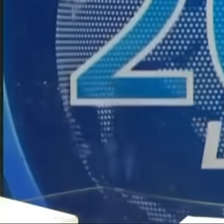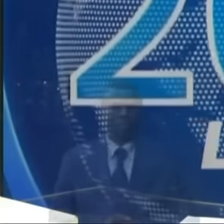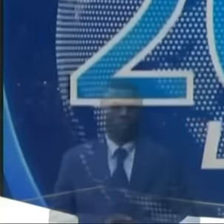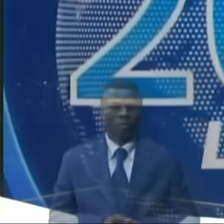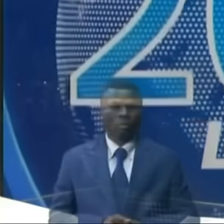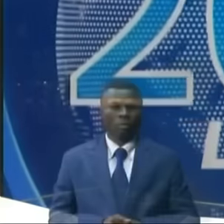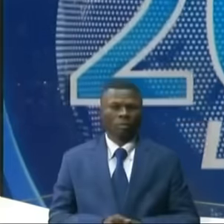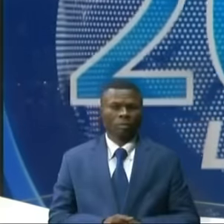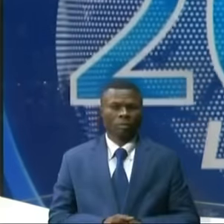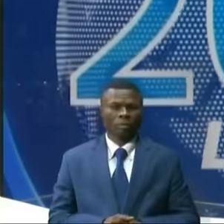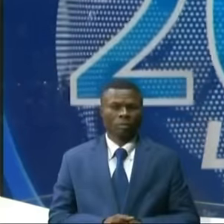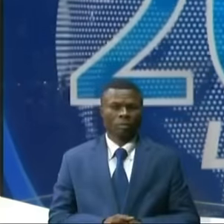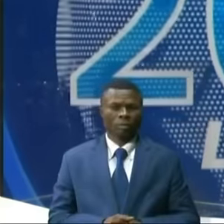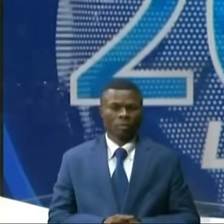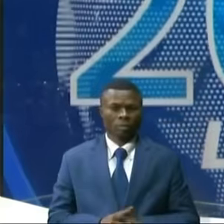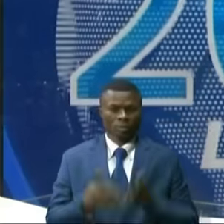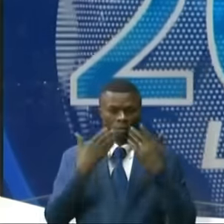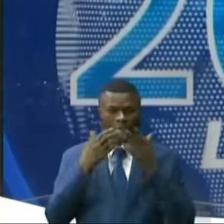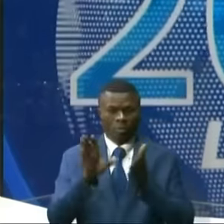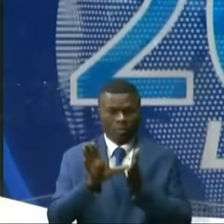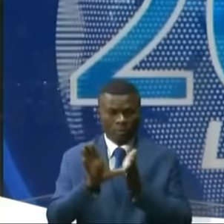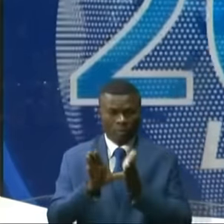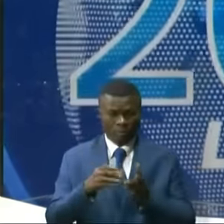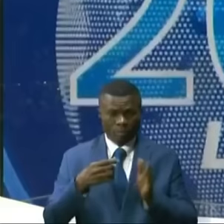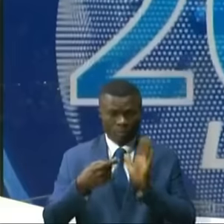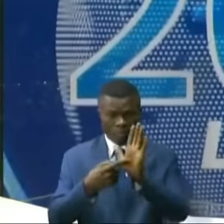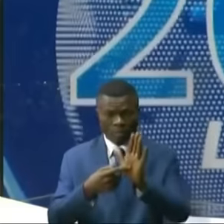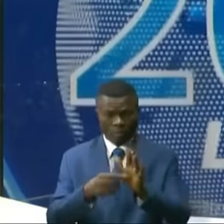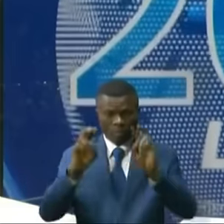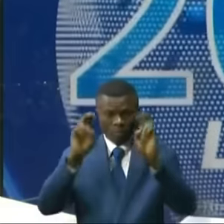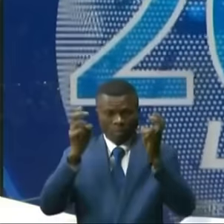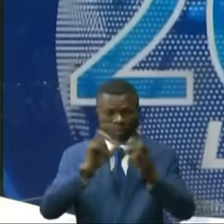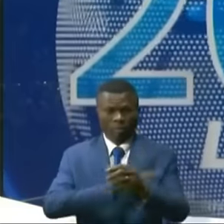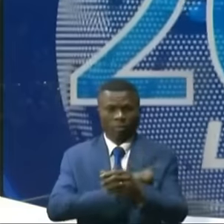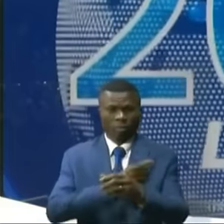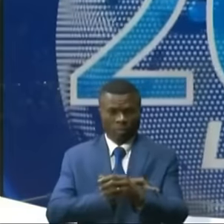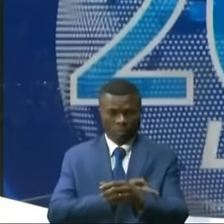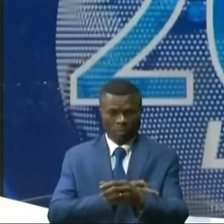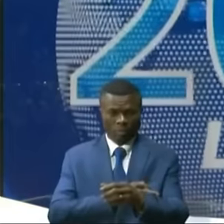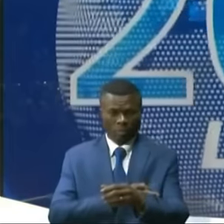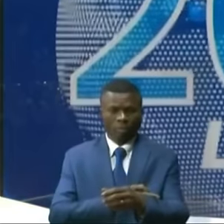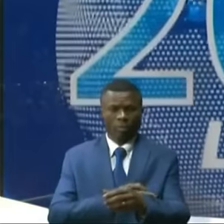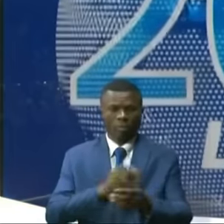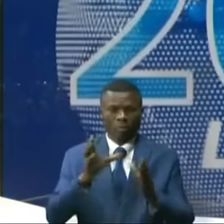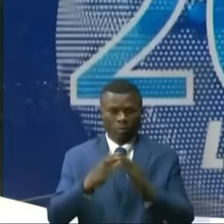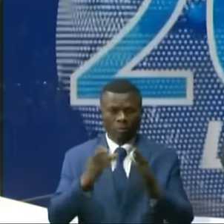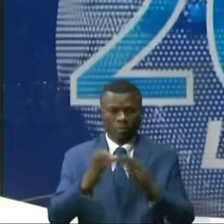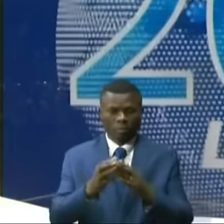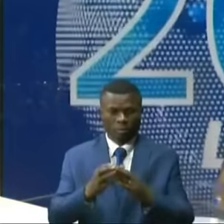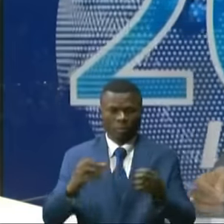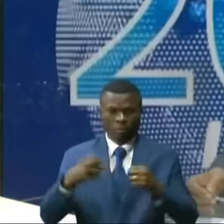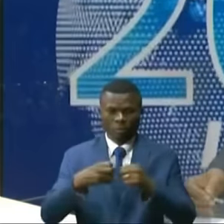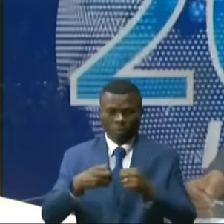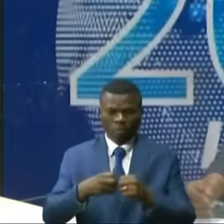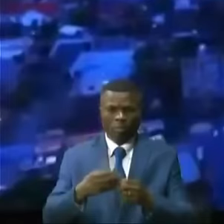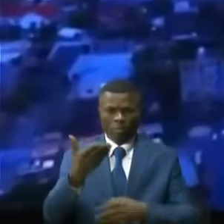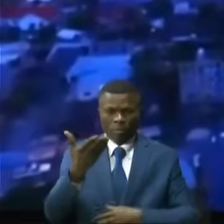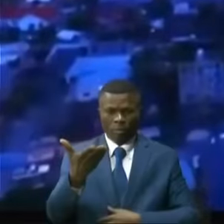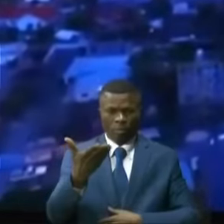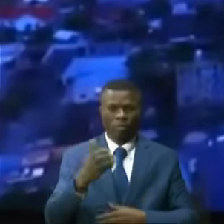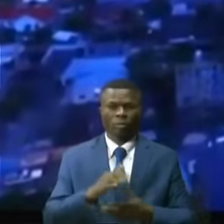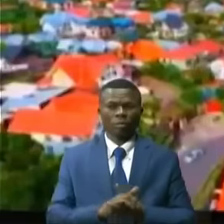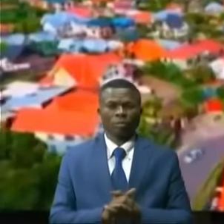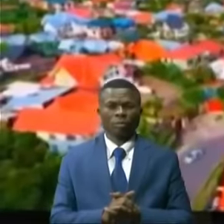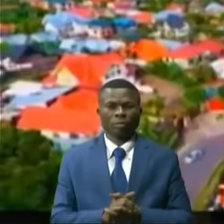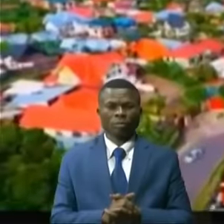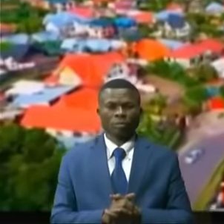au M23 voici ces images tournées aujourd'hui dans la ville de Goma qui renoue avec l'électricité après une courte